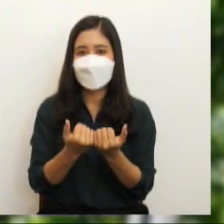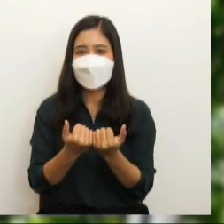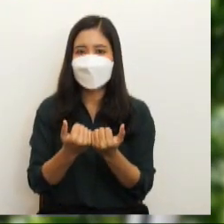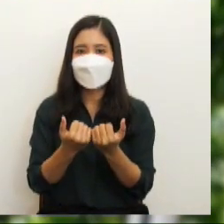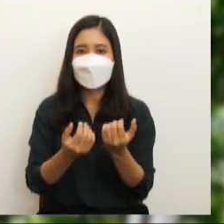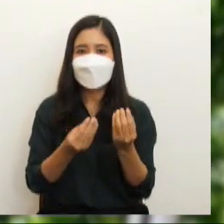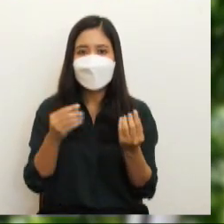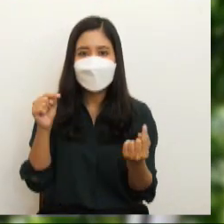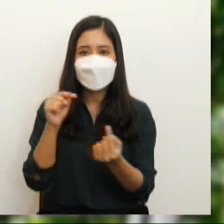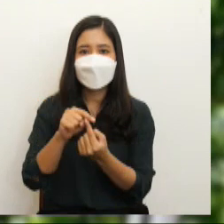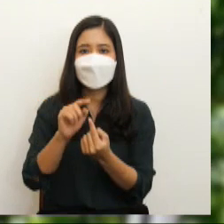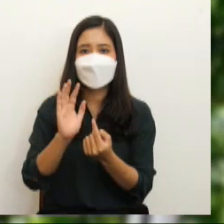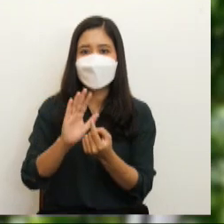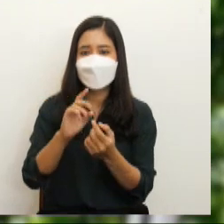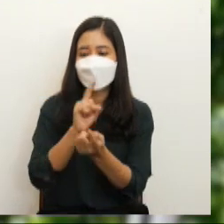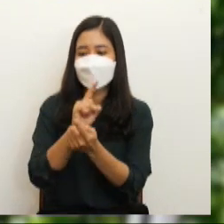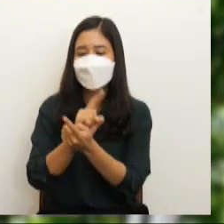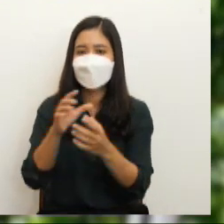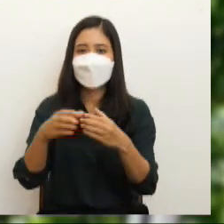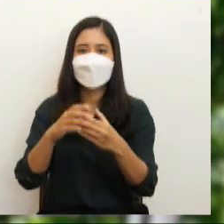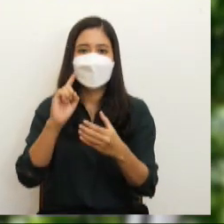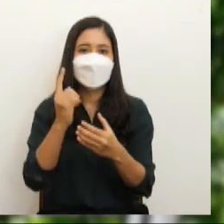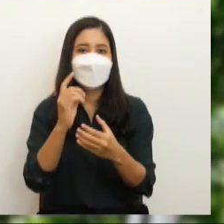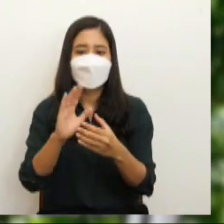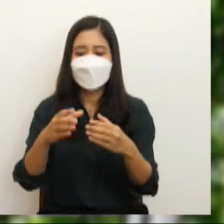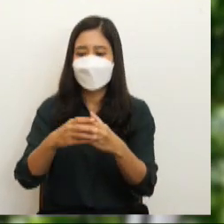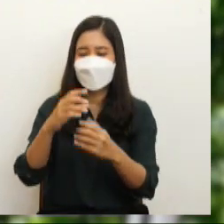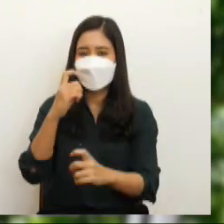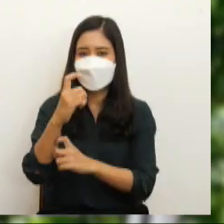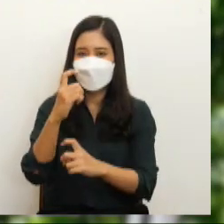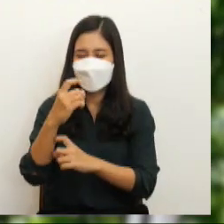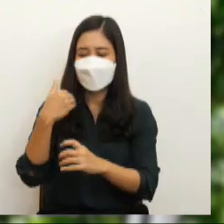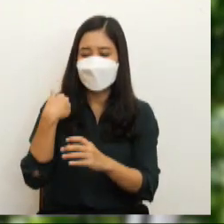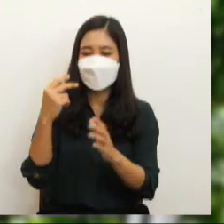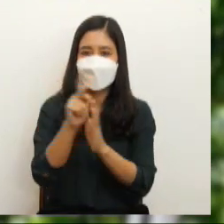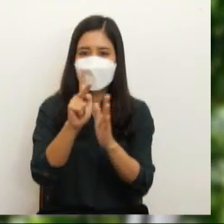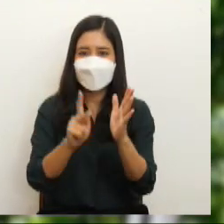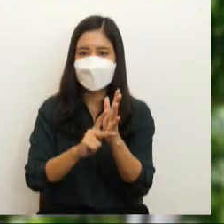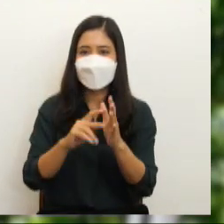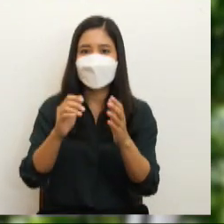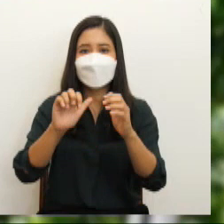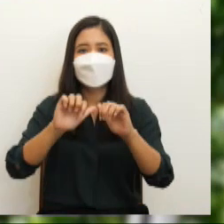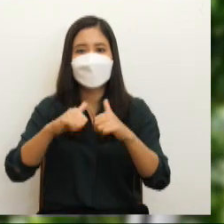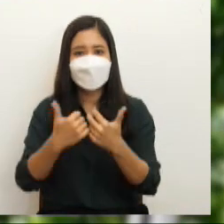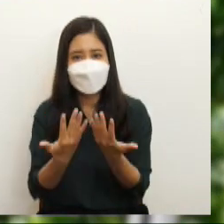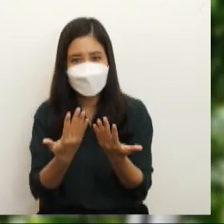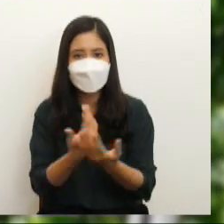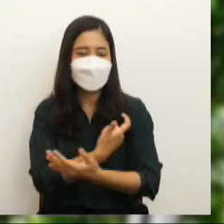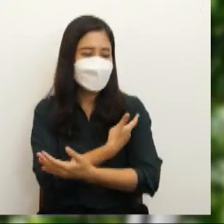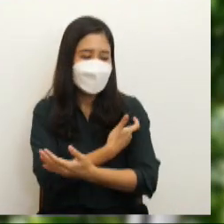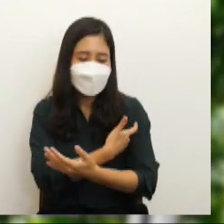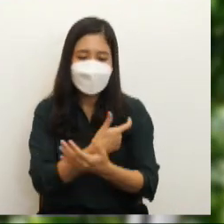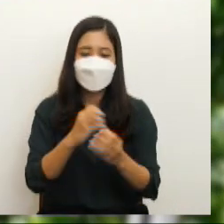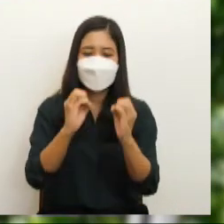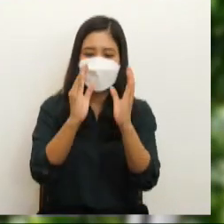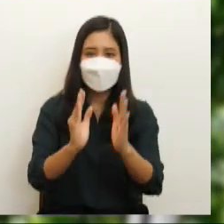ในกลุ่มไหนถ้าหากท่านอยู่ในกลุ่มเสี่ยงมีมาตรการอะไรที่ท่านจะต้องรักษาเช่นต้องฉีดวัคซีนเป็นกลุ่มแรกท่